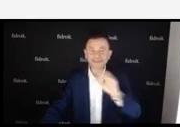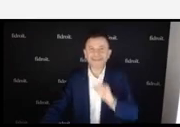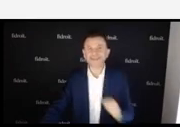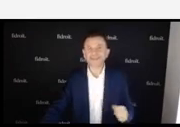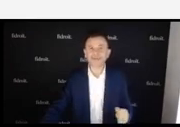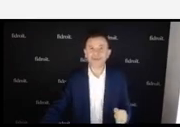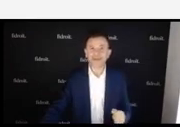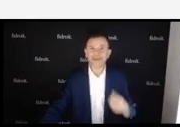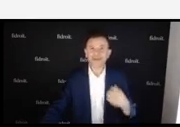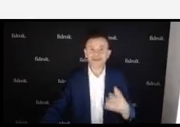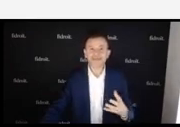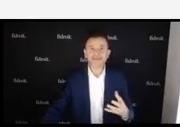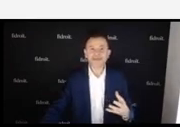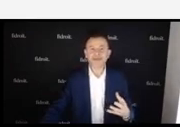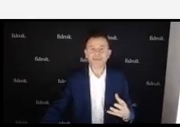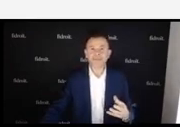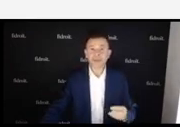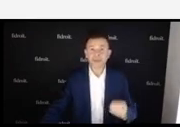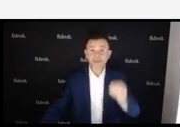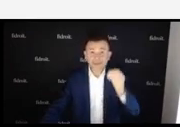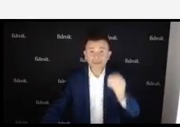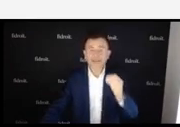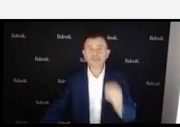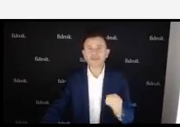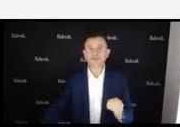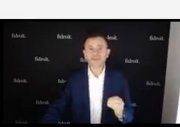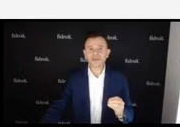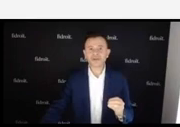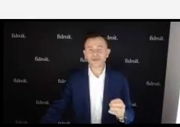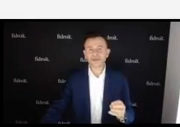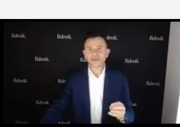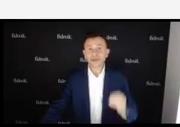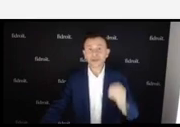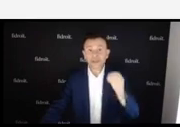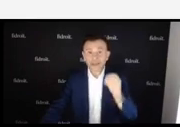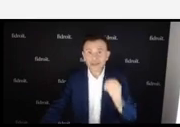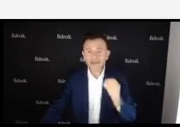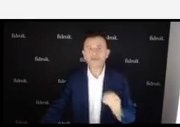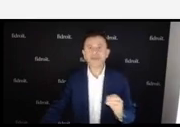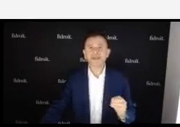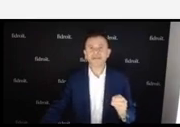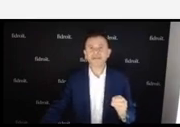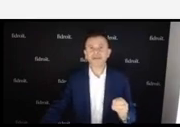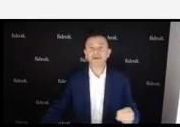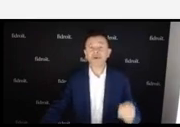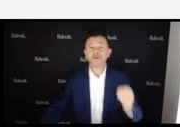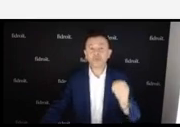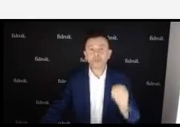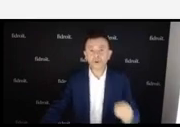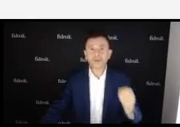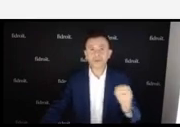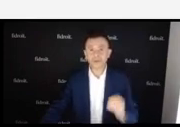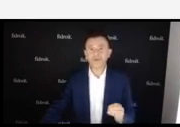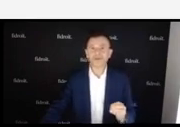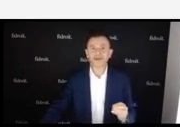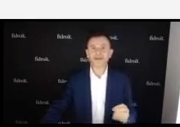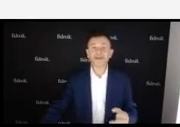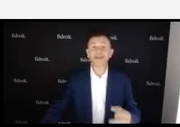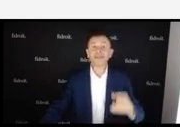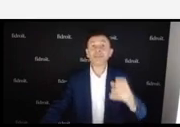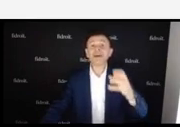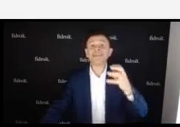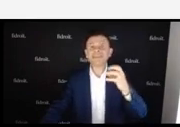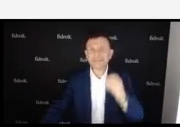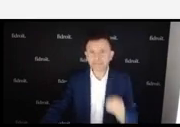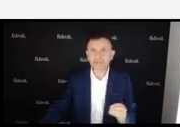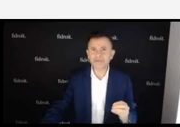quelques indications essentielles. C'est un point de vigilance. Gardez-le bien à l'esprit, le plan d'épargne retraite